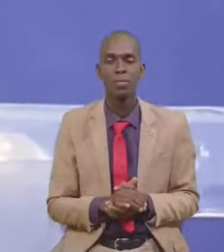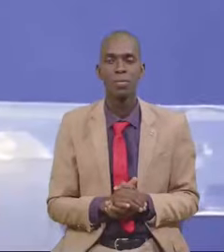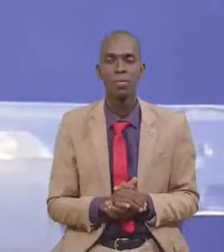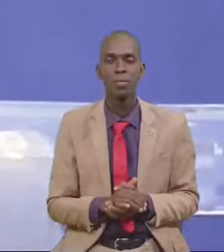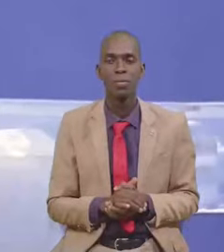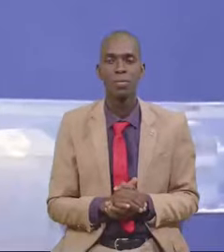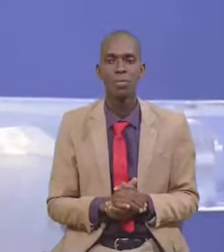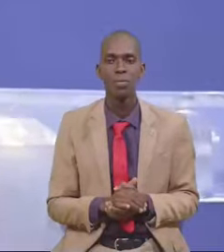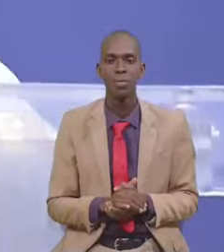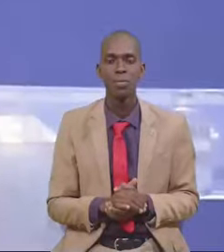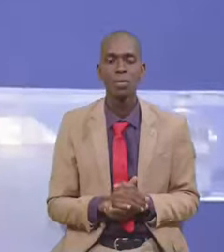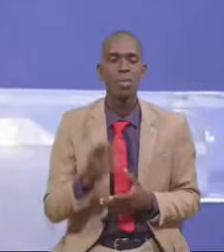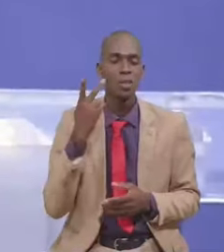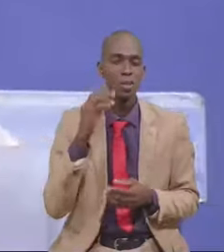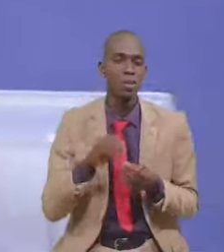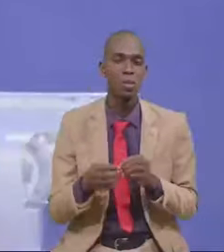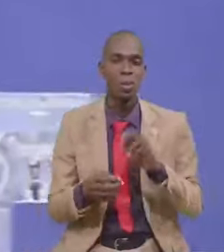Troisième élément.